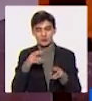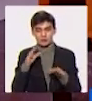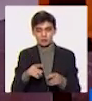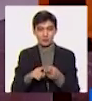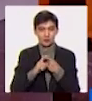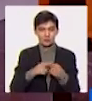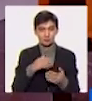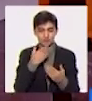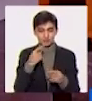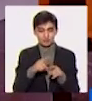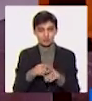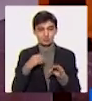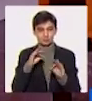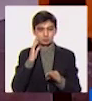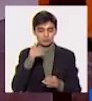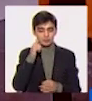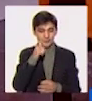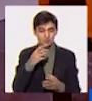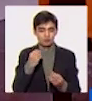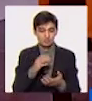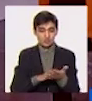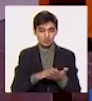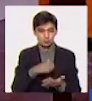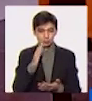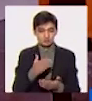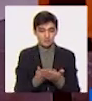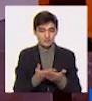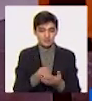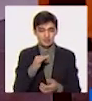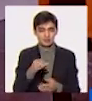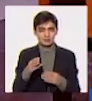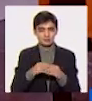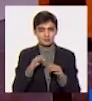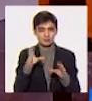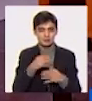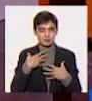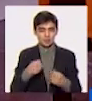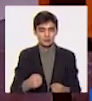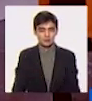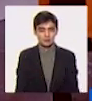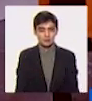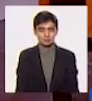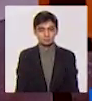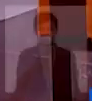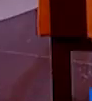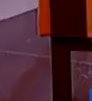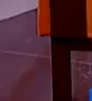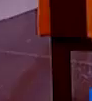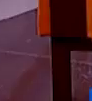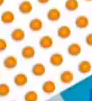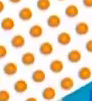айтамыз. С нами в студии была врач-терапевт Бибісара Калиева. Будьте здоровы. Аман болыңыздар.